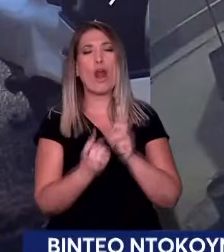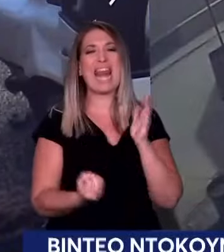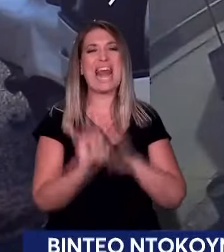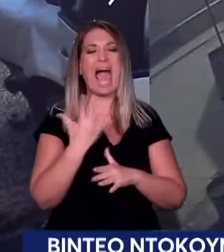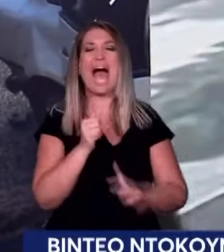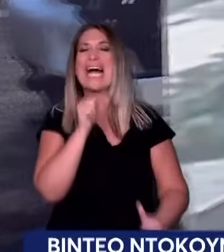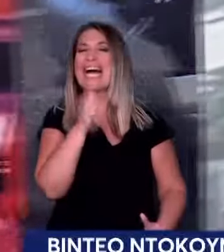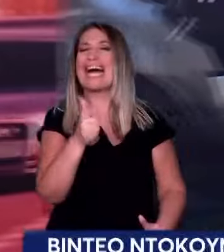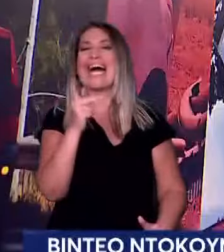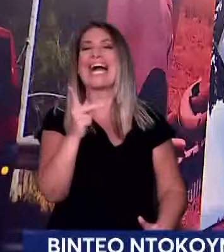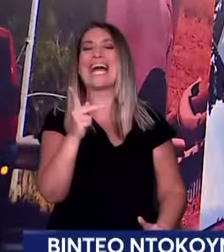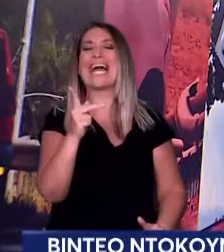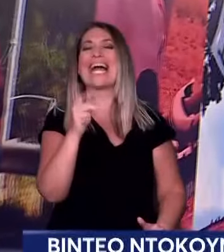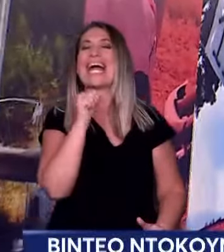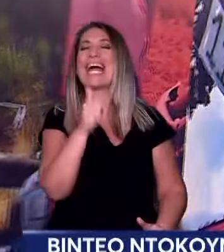Έφτασαν και σε πανό.